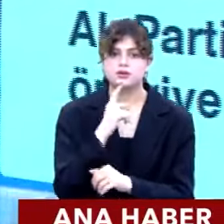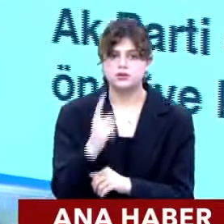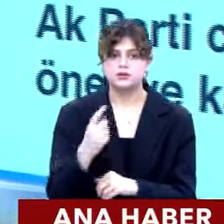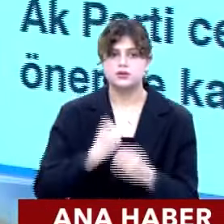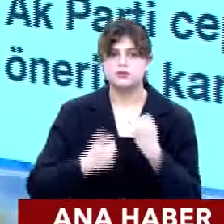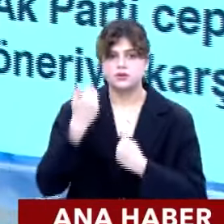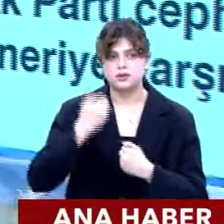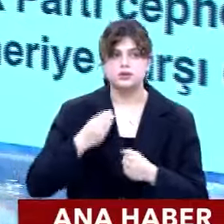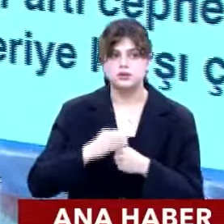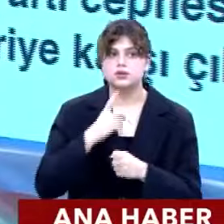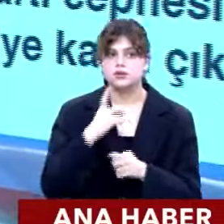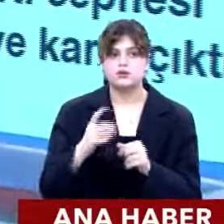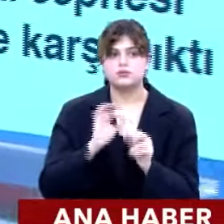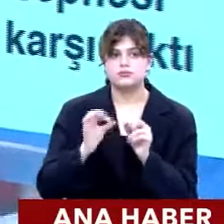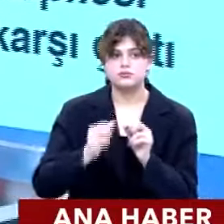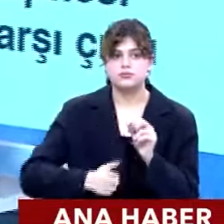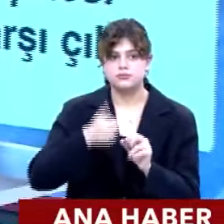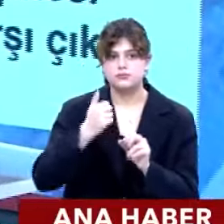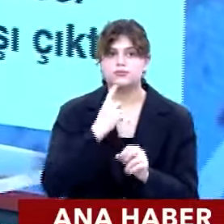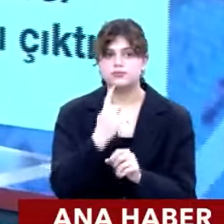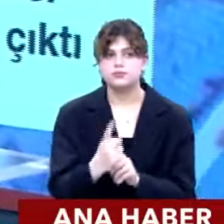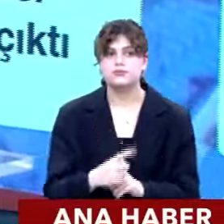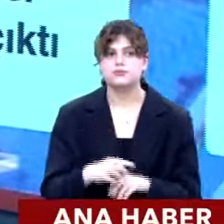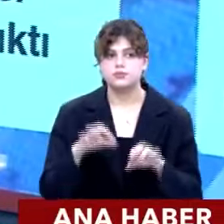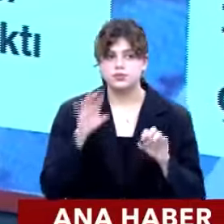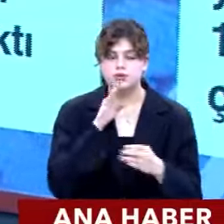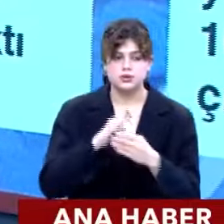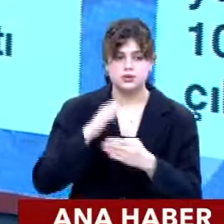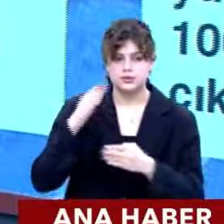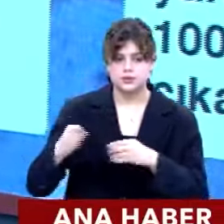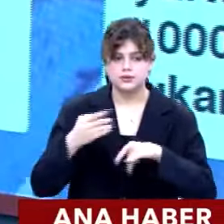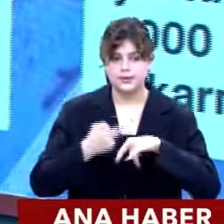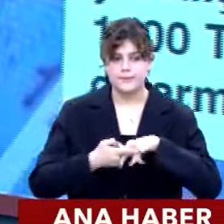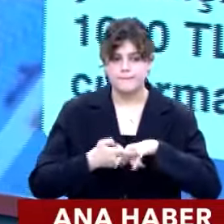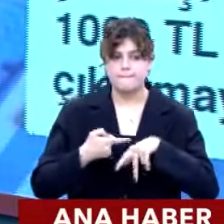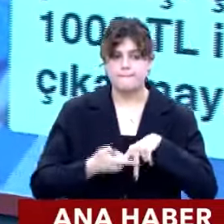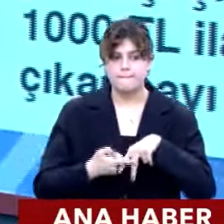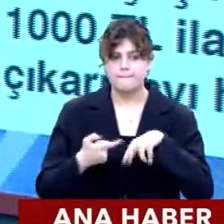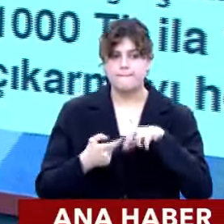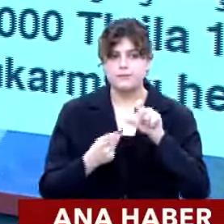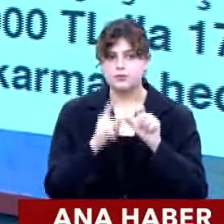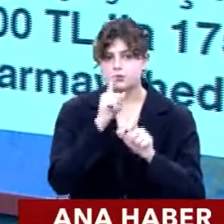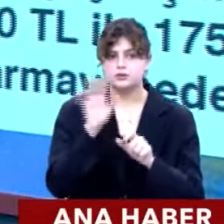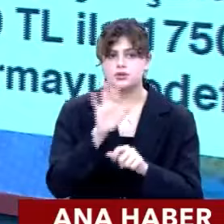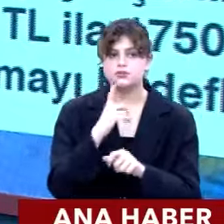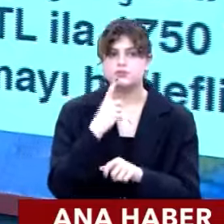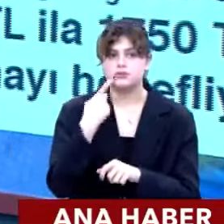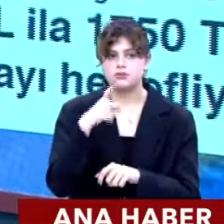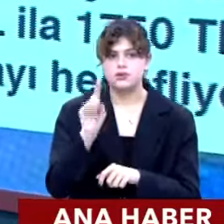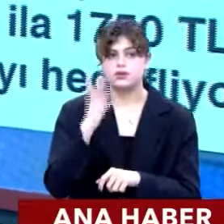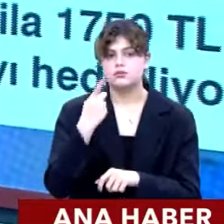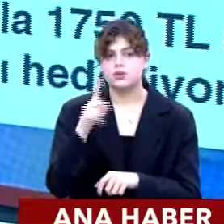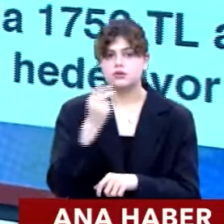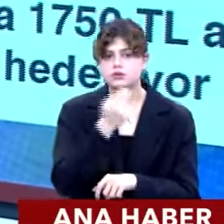geldi sevgili izleyiciler. Hazine ve Maliye Bakanlığı da yurt dışı çıkış harcının 150 liradan